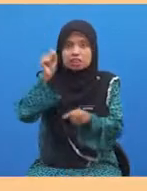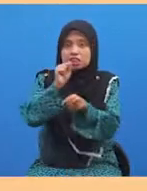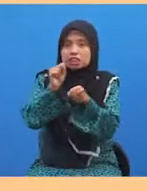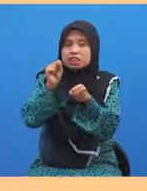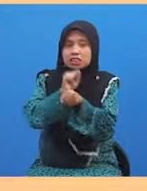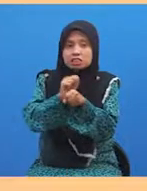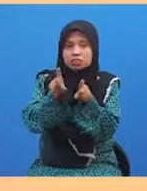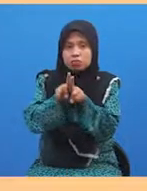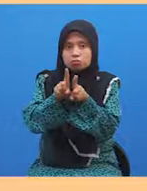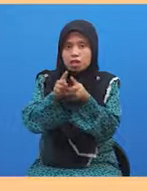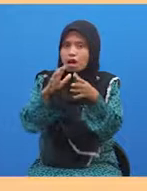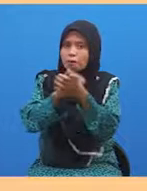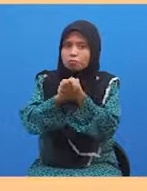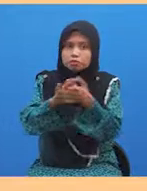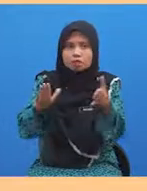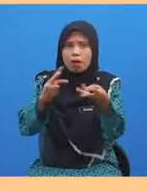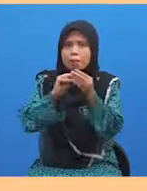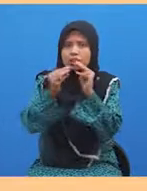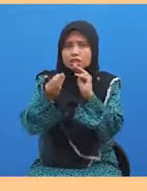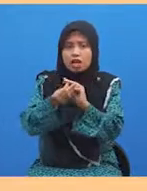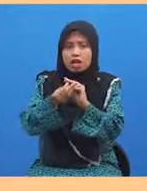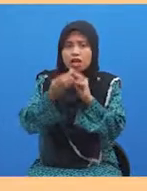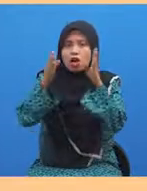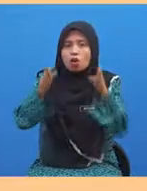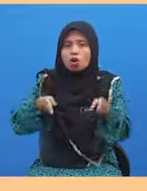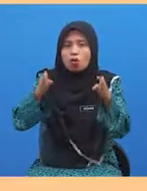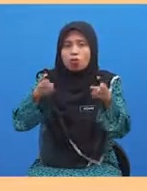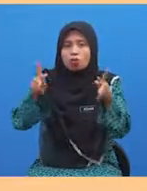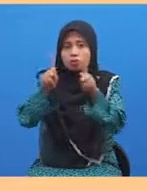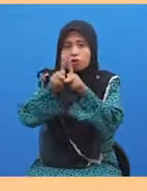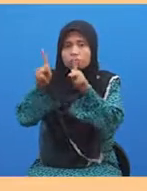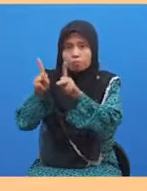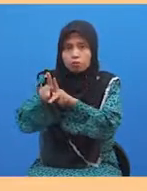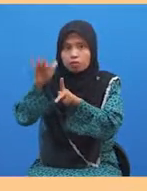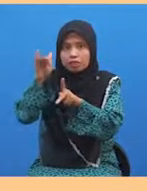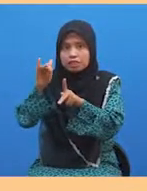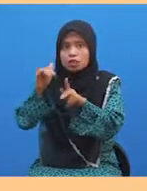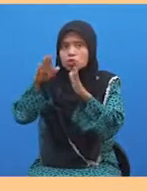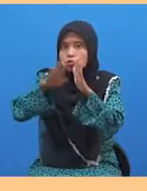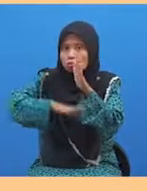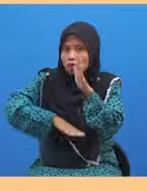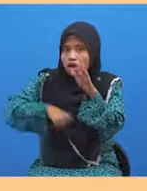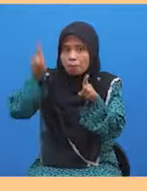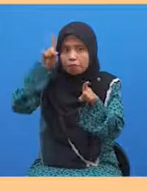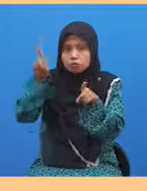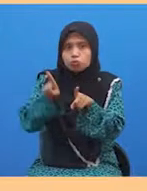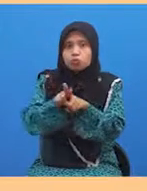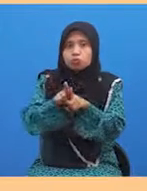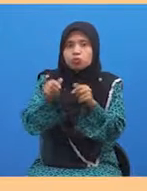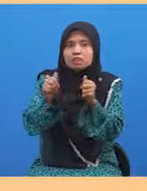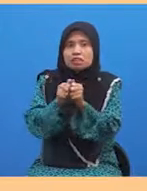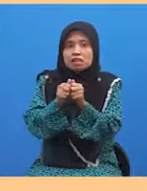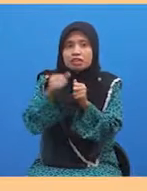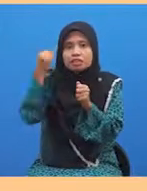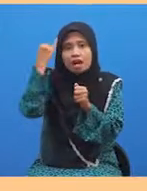bekerjasama menyelesaikan masalah orang-orang kampung yang kurang bersetuju